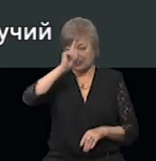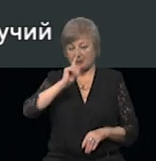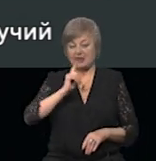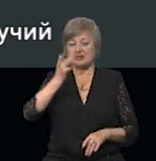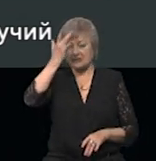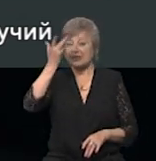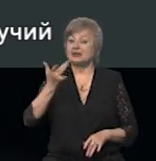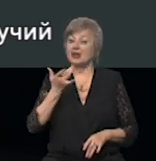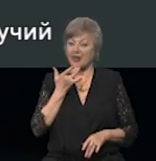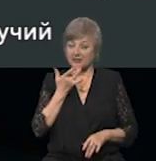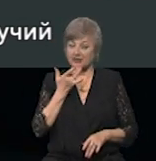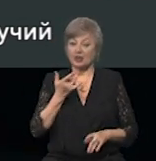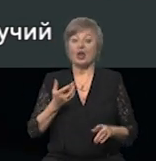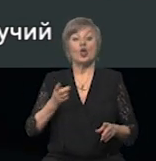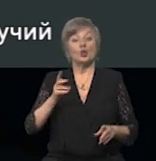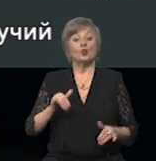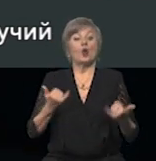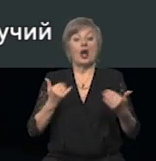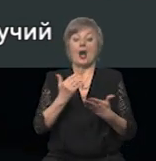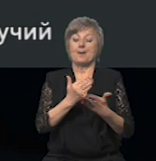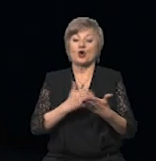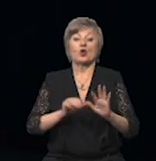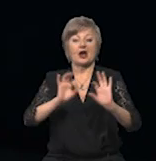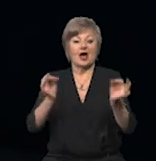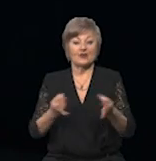для цього. Ну, а програма